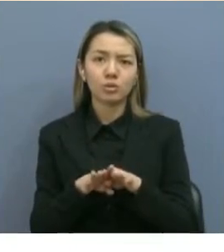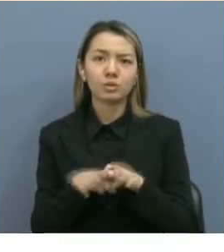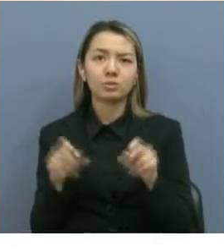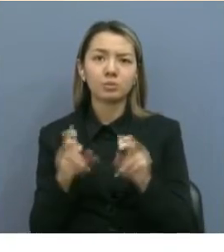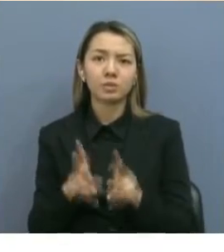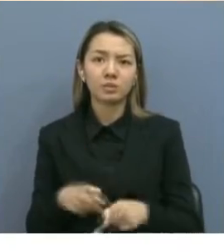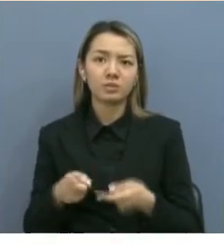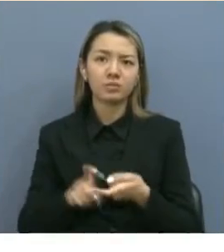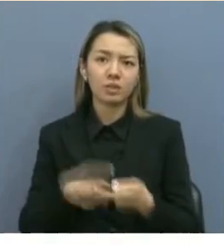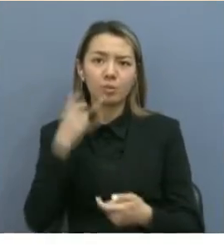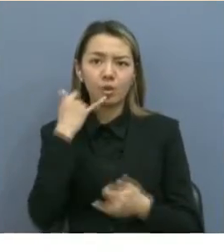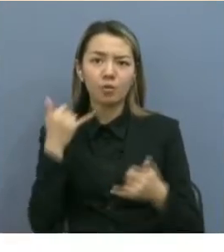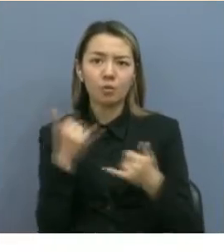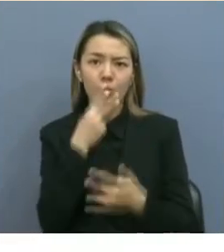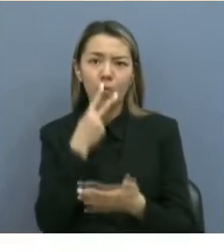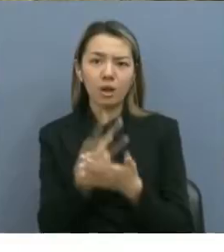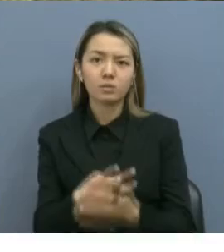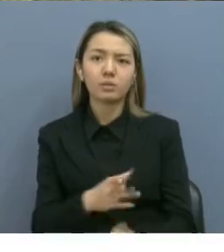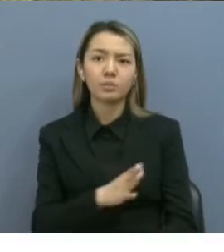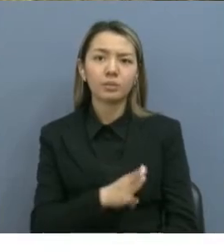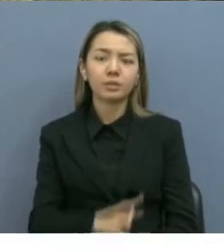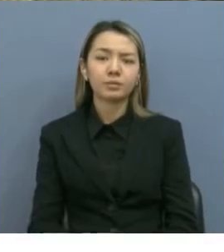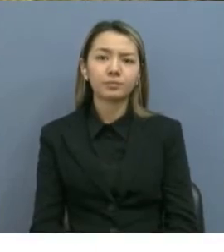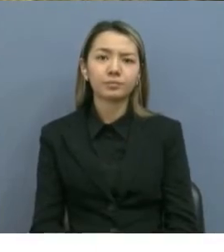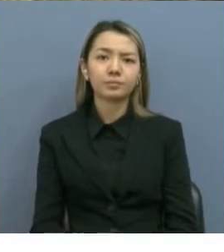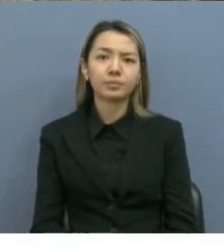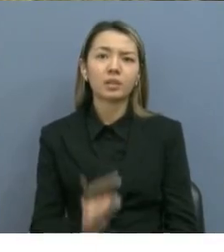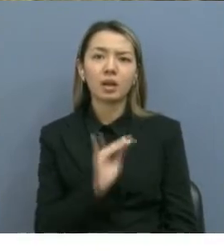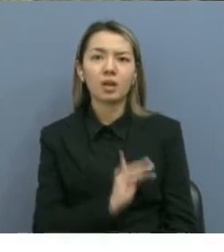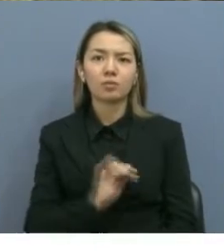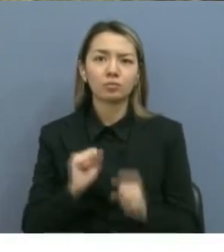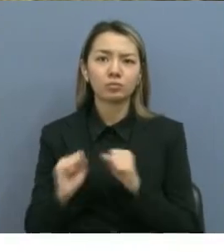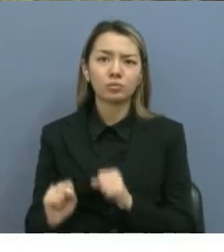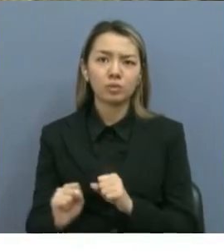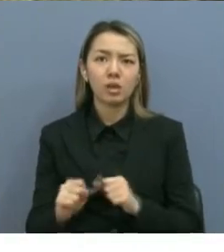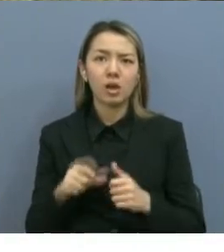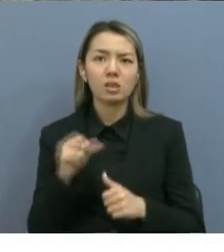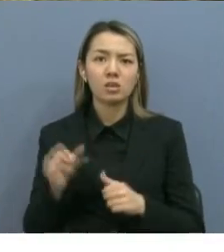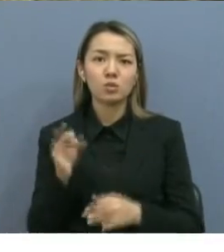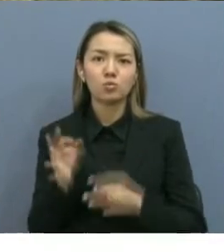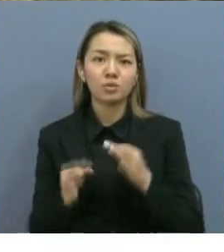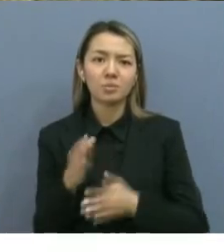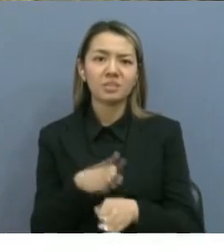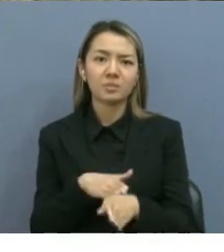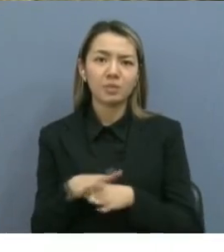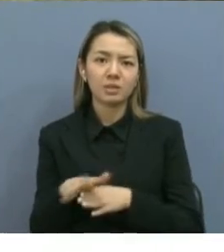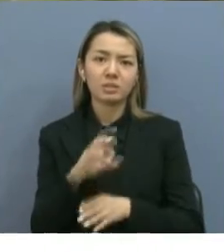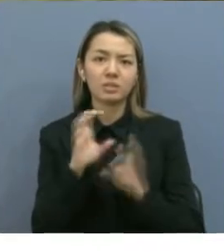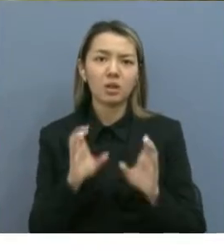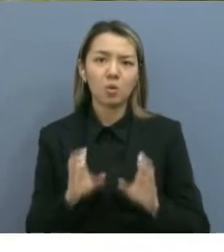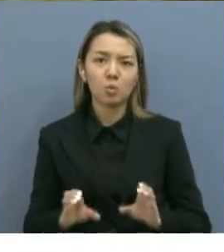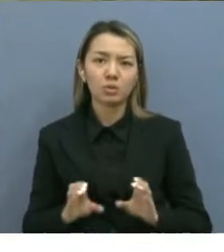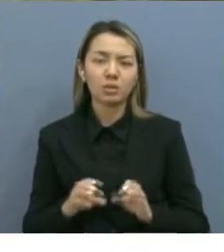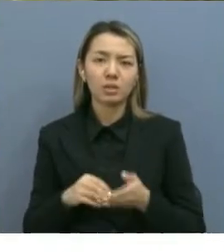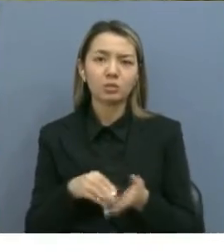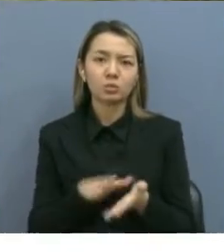мамандарының байланыс телефондары көрсетілген. Нотариустар мен адвокаттардың және жеке сот орындаушылары мен заң консультанттарының